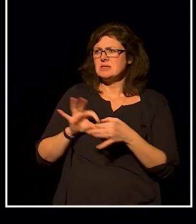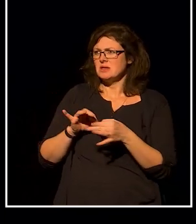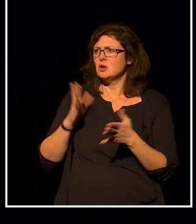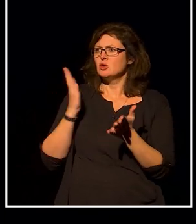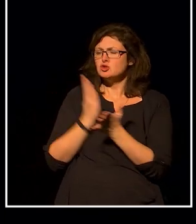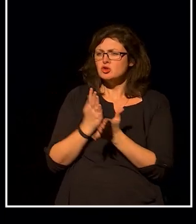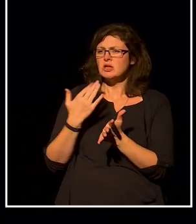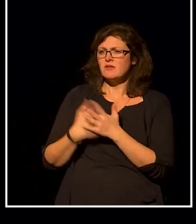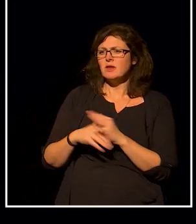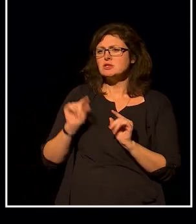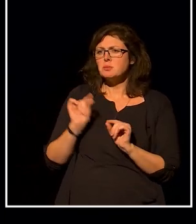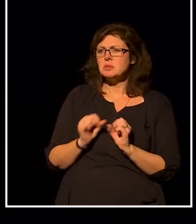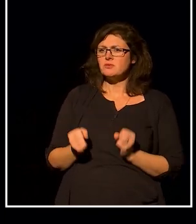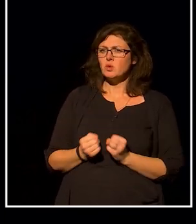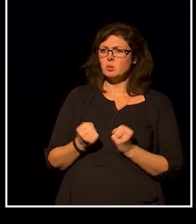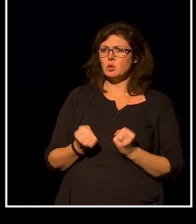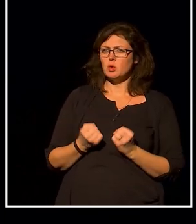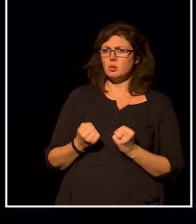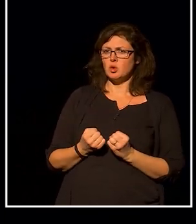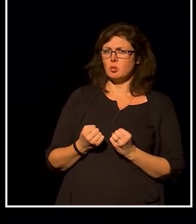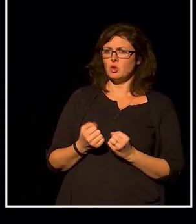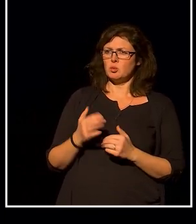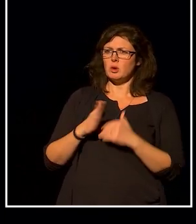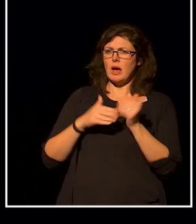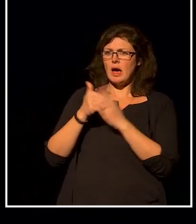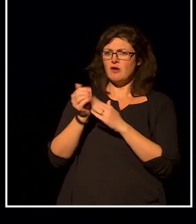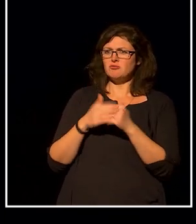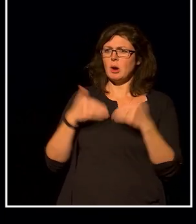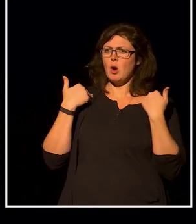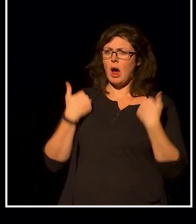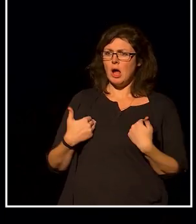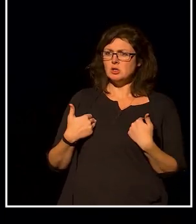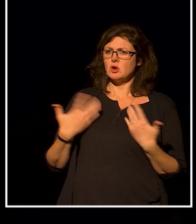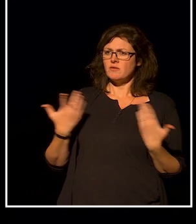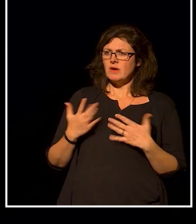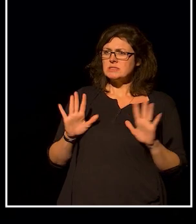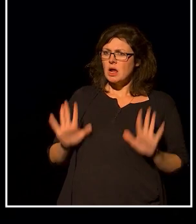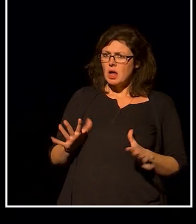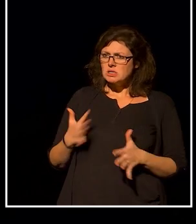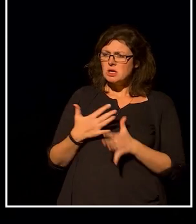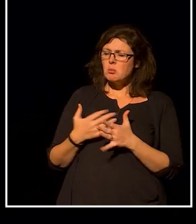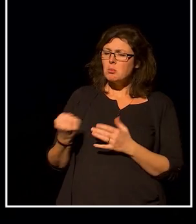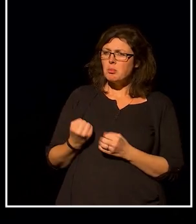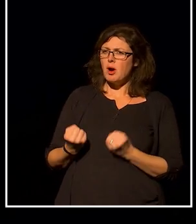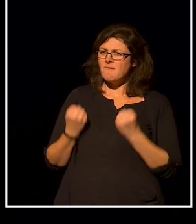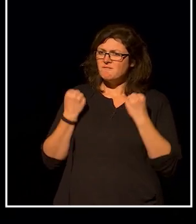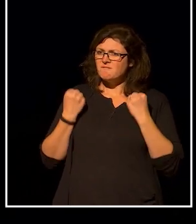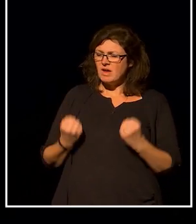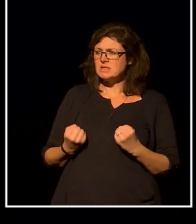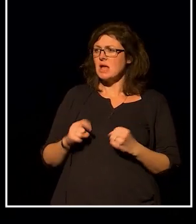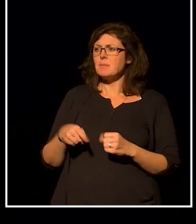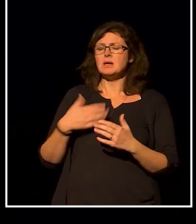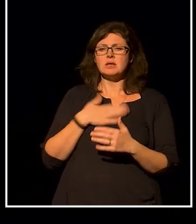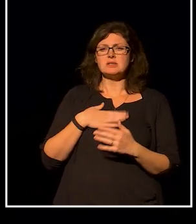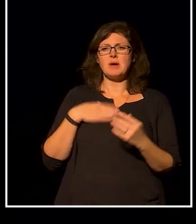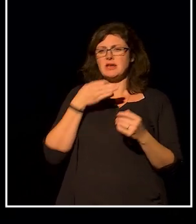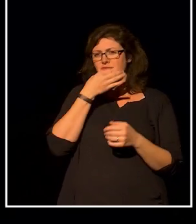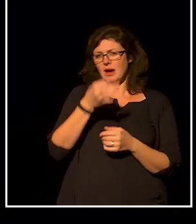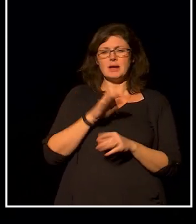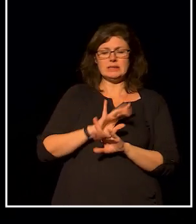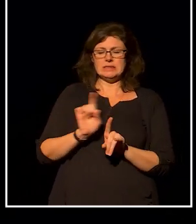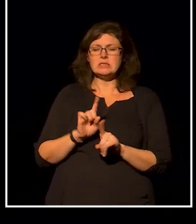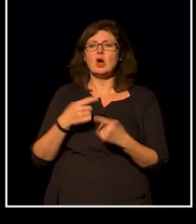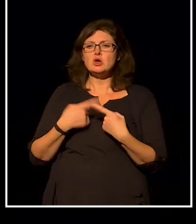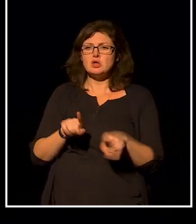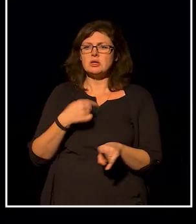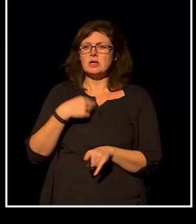Fingerübung waren, die in eine Haltung ging, die jetzt sehr manifest wird. Aber dahin zielt meine Frage jetzt gar nicht. Ich versuche so ein bisschen